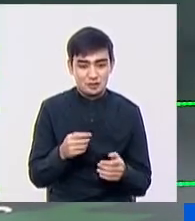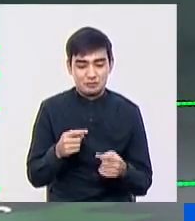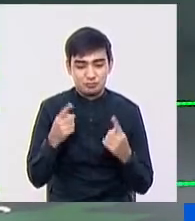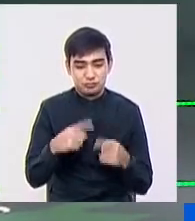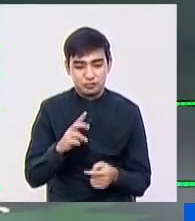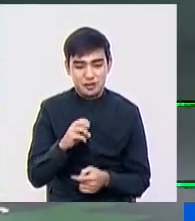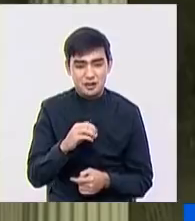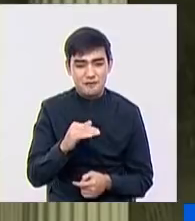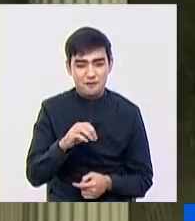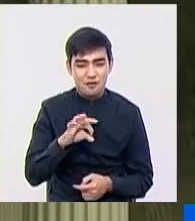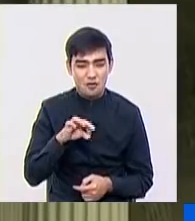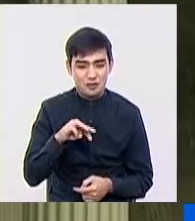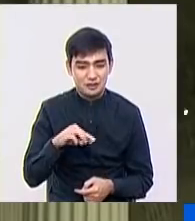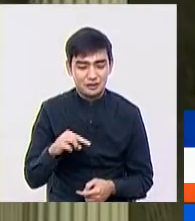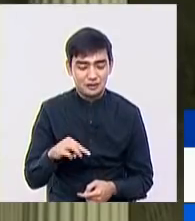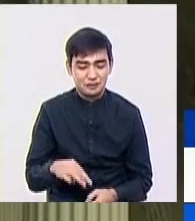дефолта.